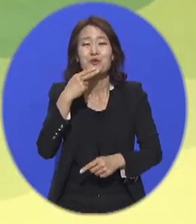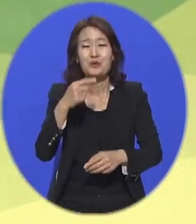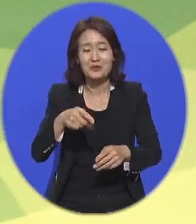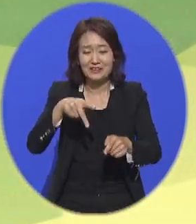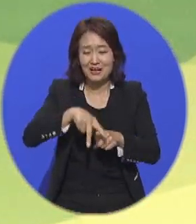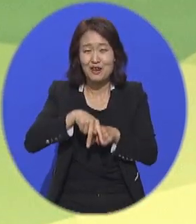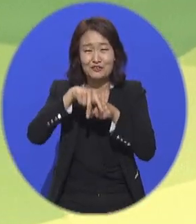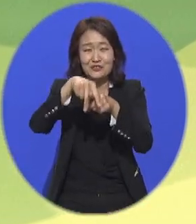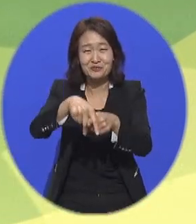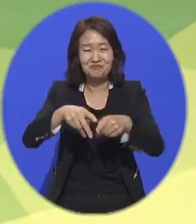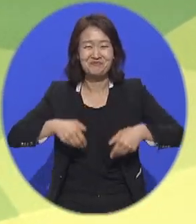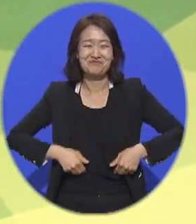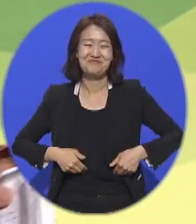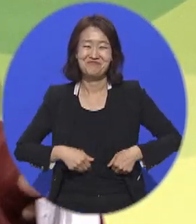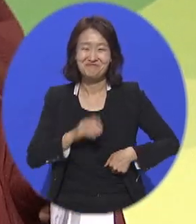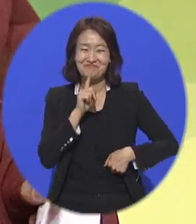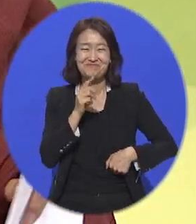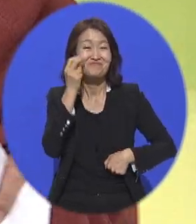날로 올라했는데